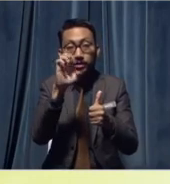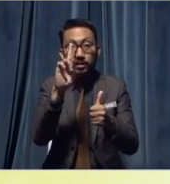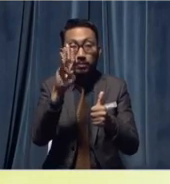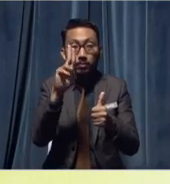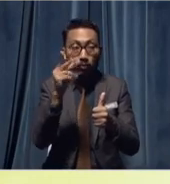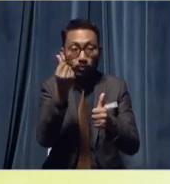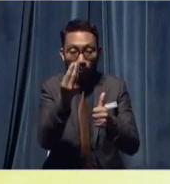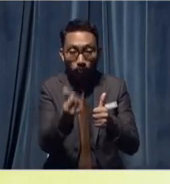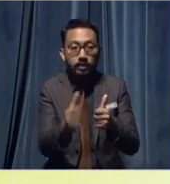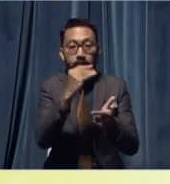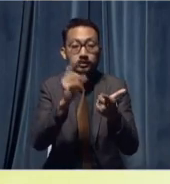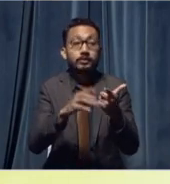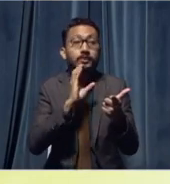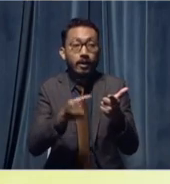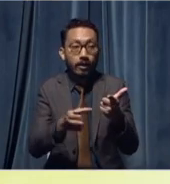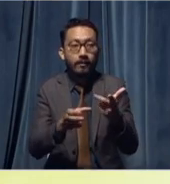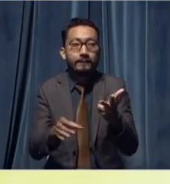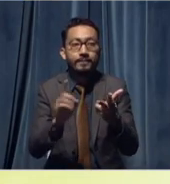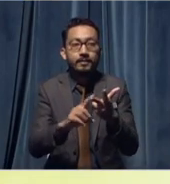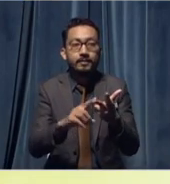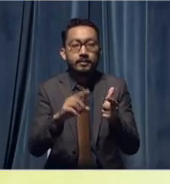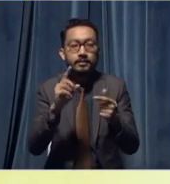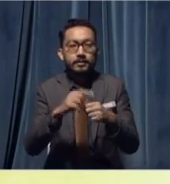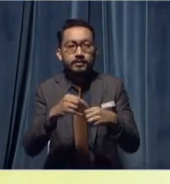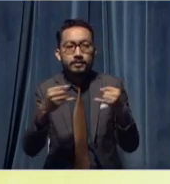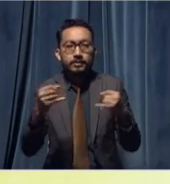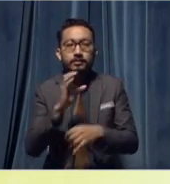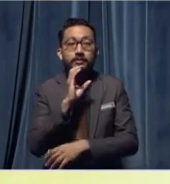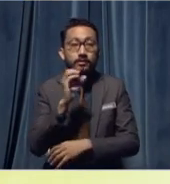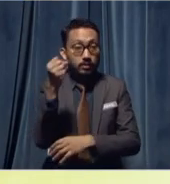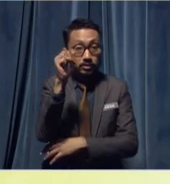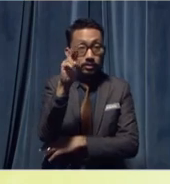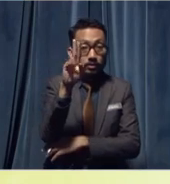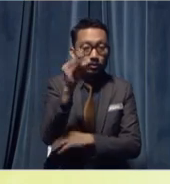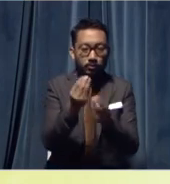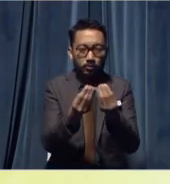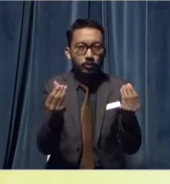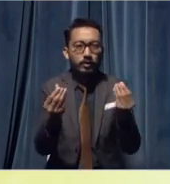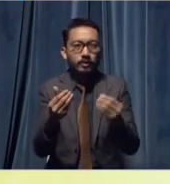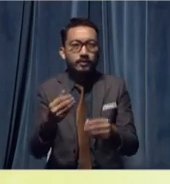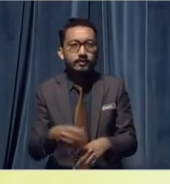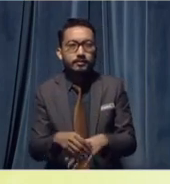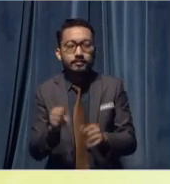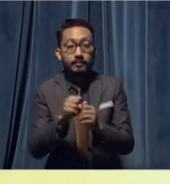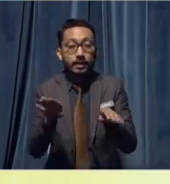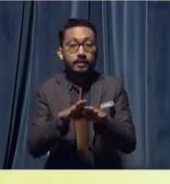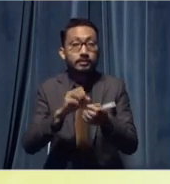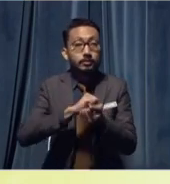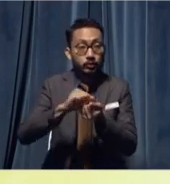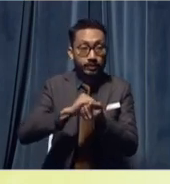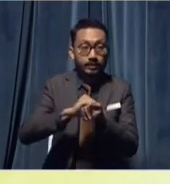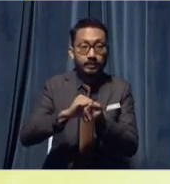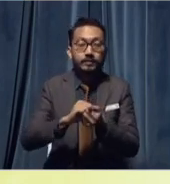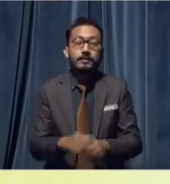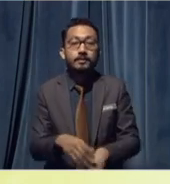jenis cecair. Jenis serbuk sebagai serbuk pencuci, manakala jenis